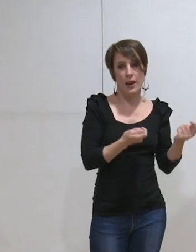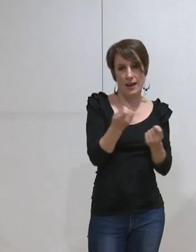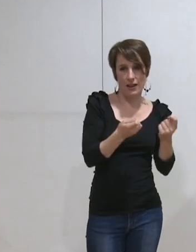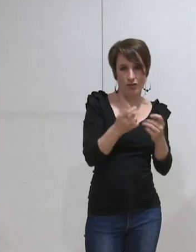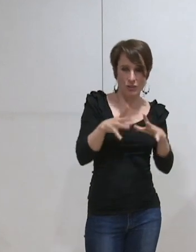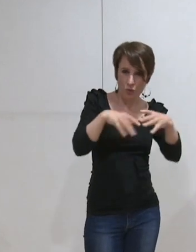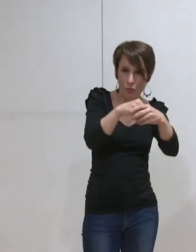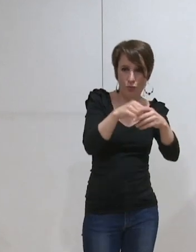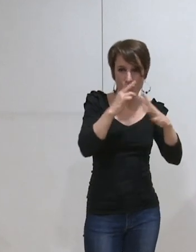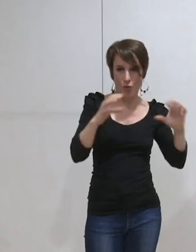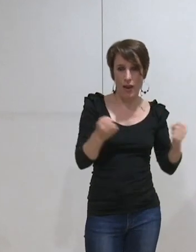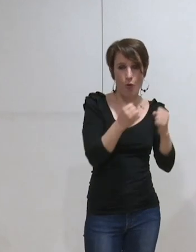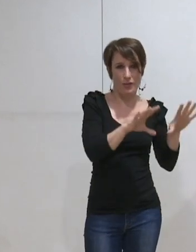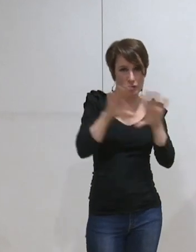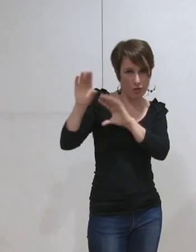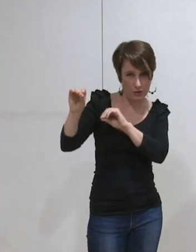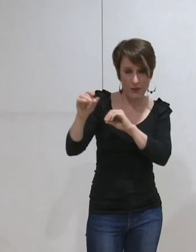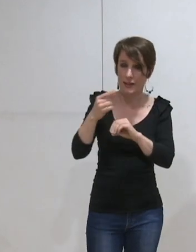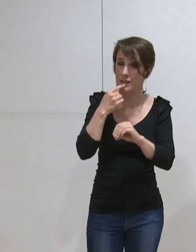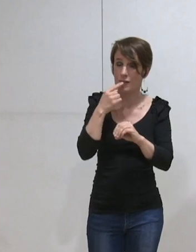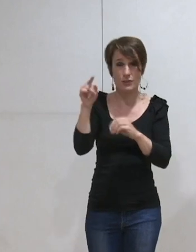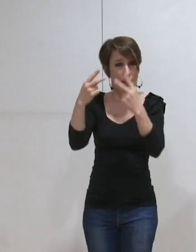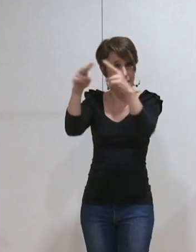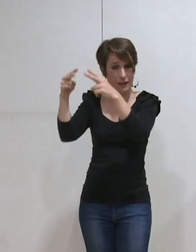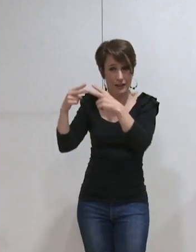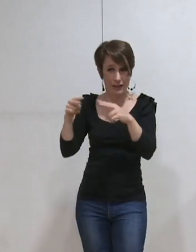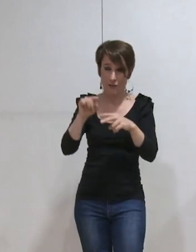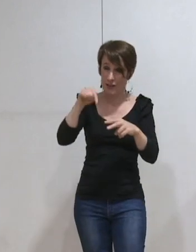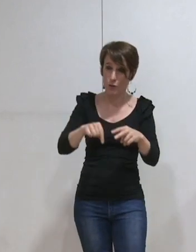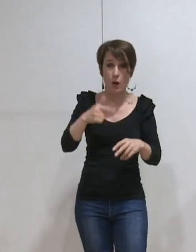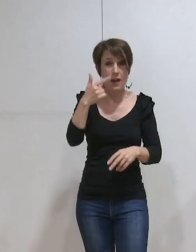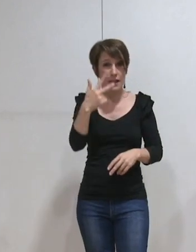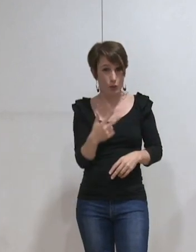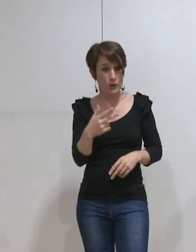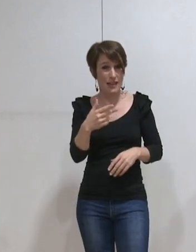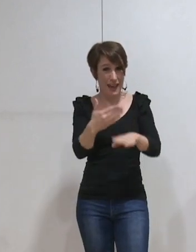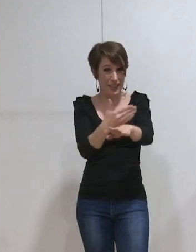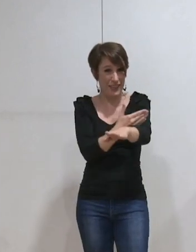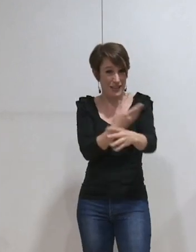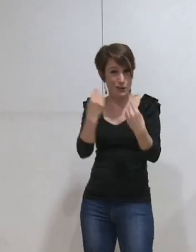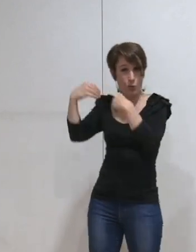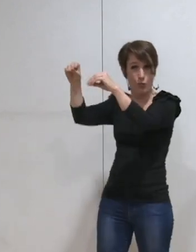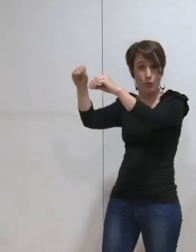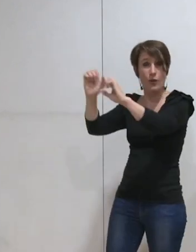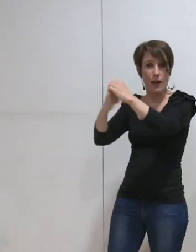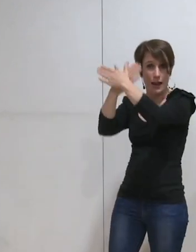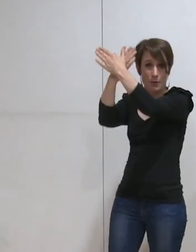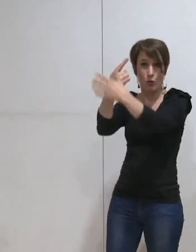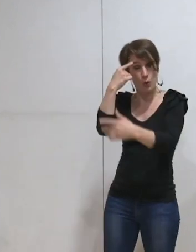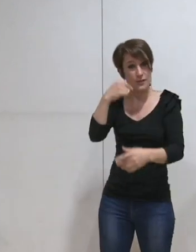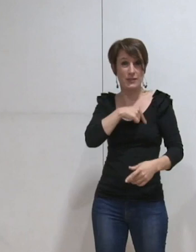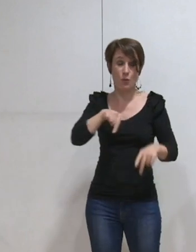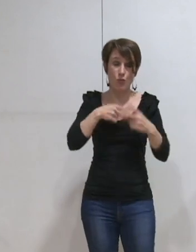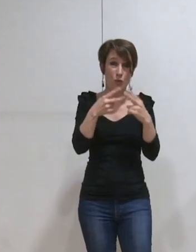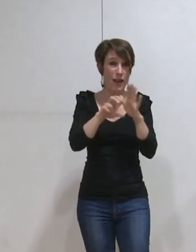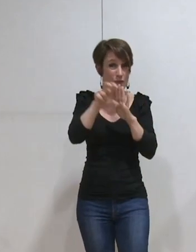transférée la loi oblige les communes actionnaires à céder plus des 2/ers de leurs actions à la métropole ce qui représente pour la ville de Grenoble un